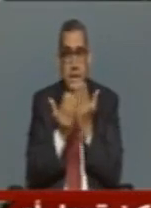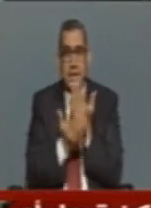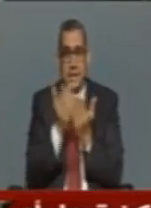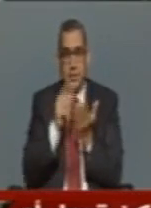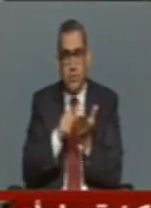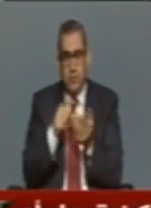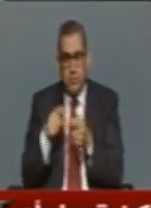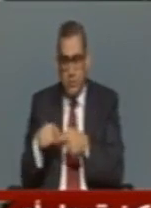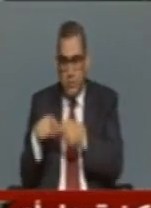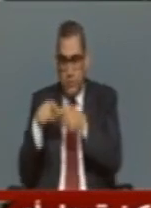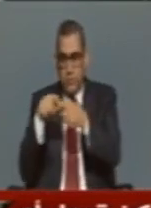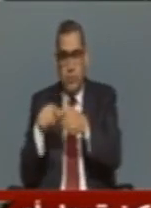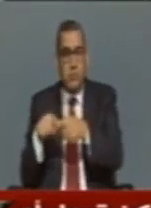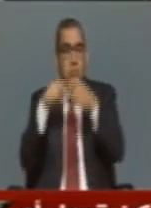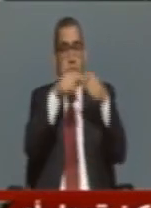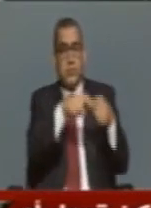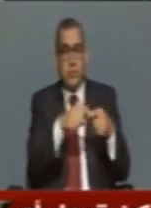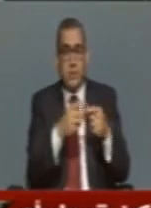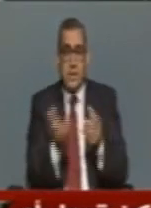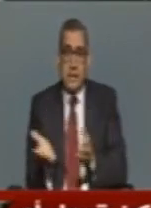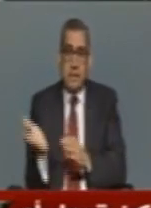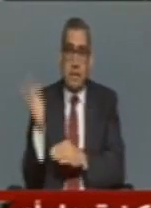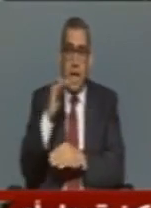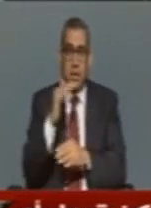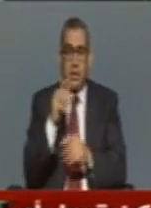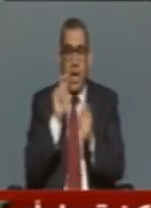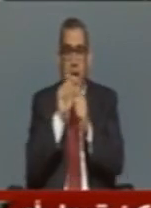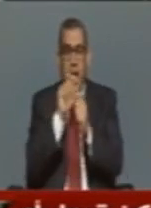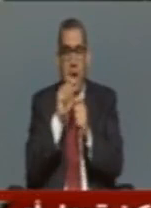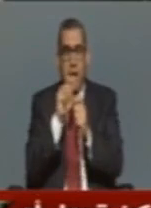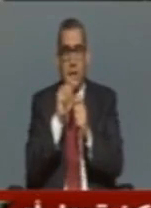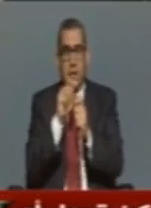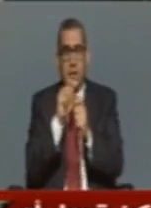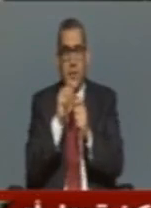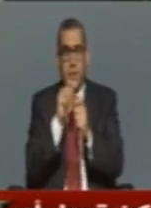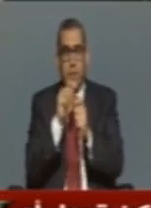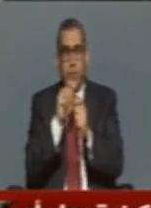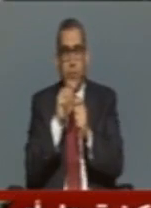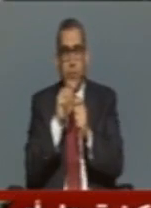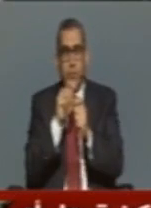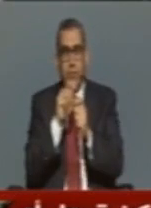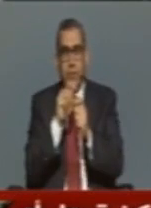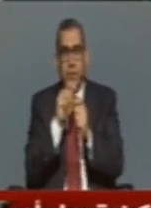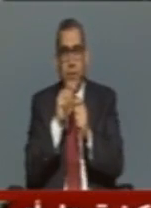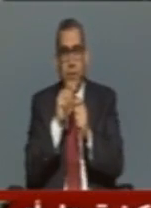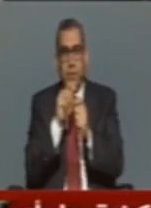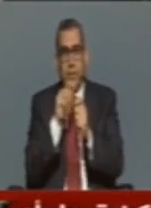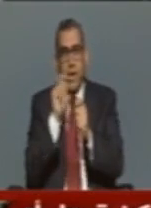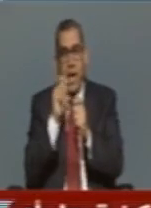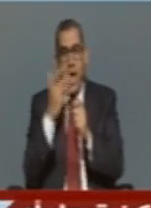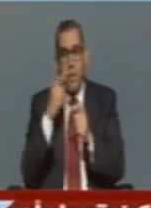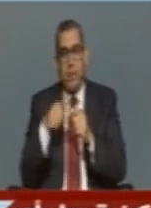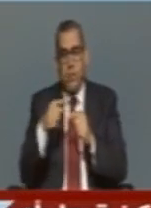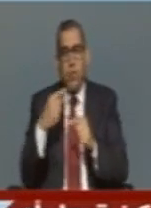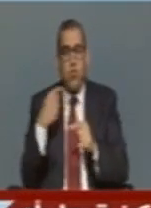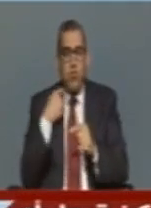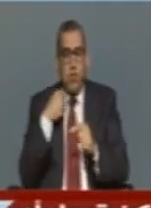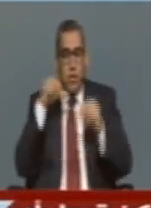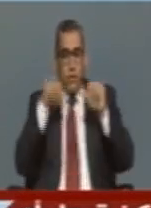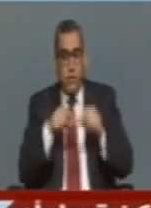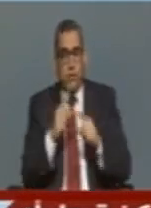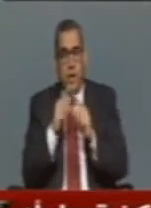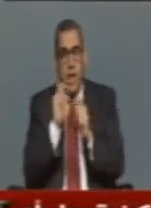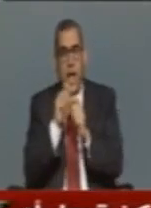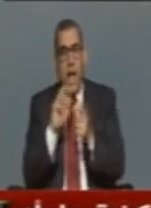باجراء اضافي يعالج اي صحيح يعني اثار جانبيه للفكره. تمام. اثار جانبيه